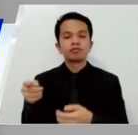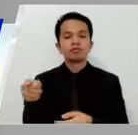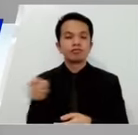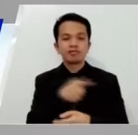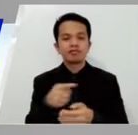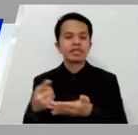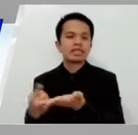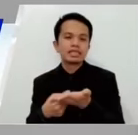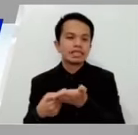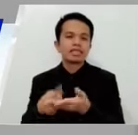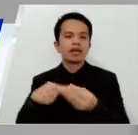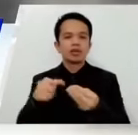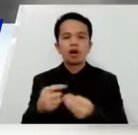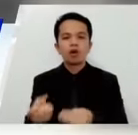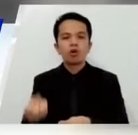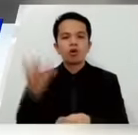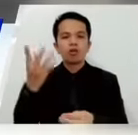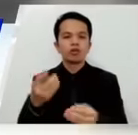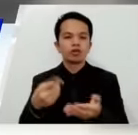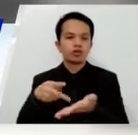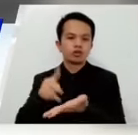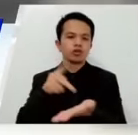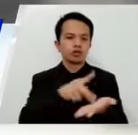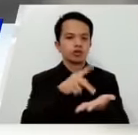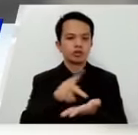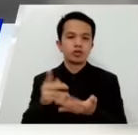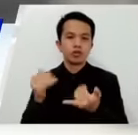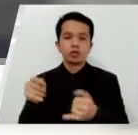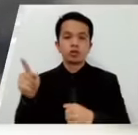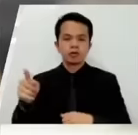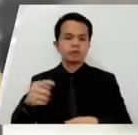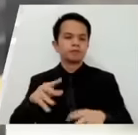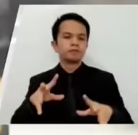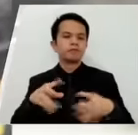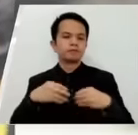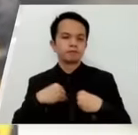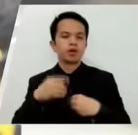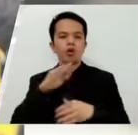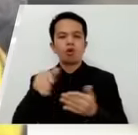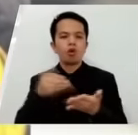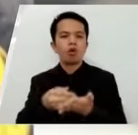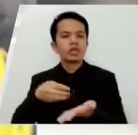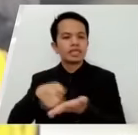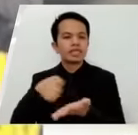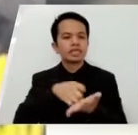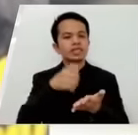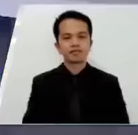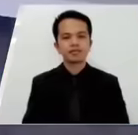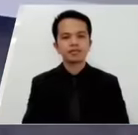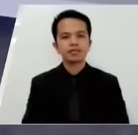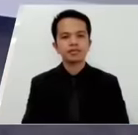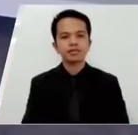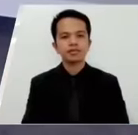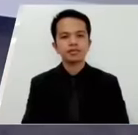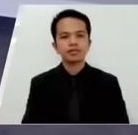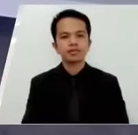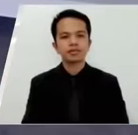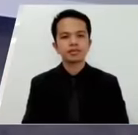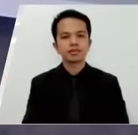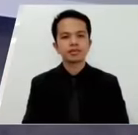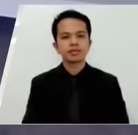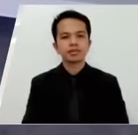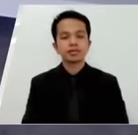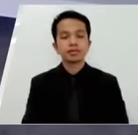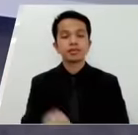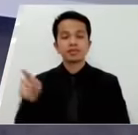ng babayarang danyos. Kinako na rin ng driver ang medical expenses ng customer na nasugatan. Inamin din sa